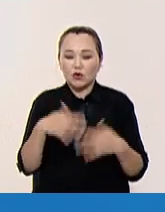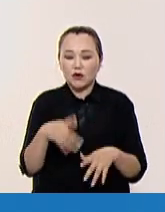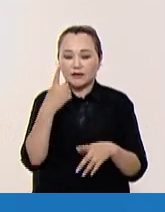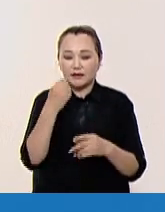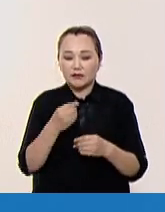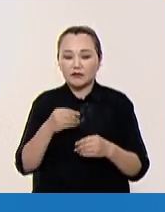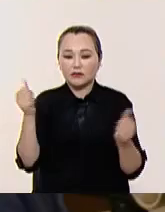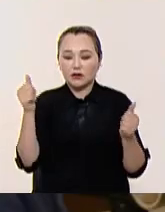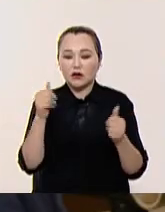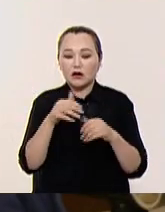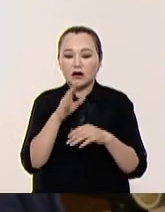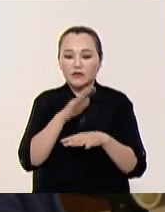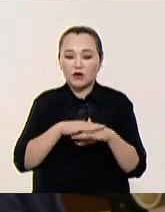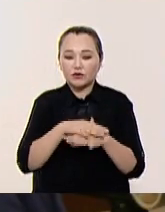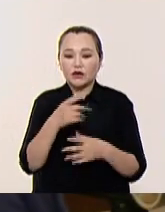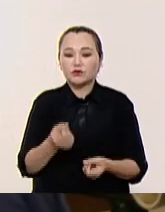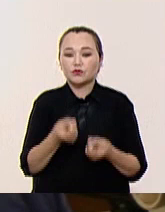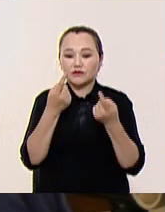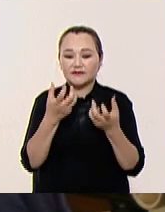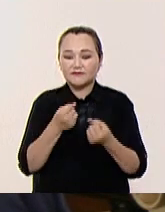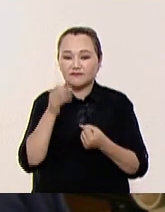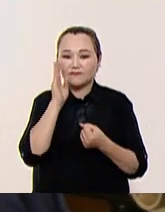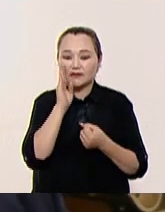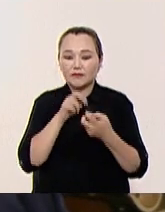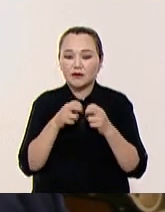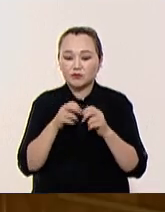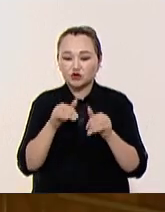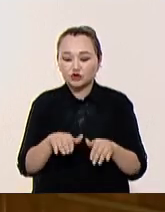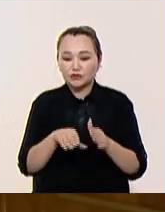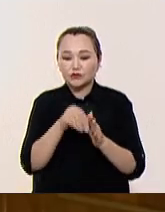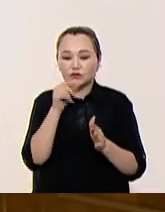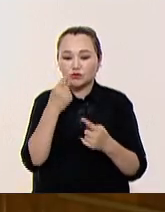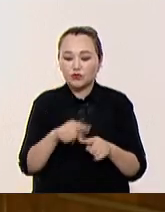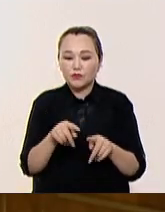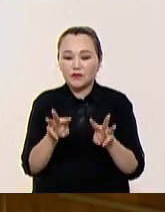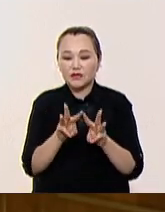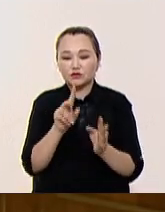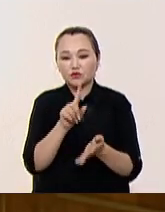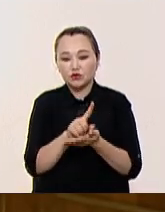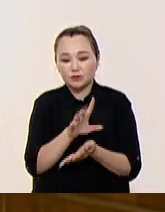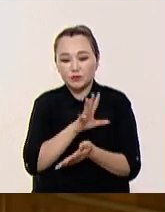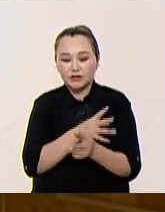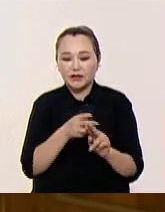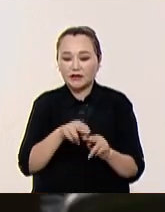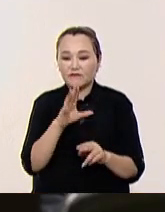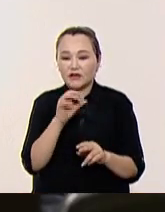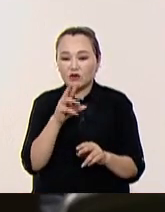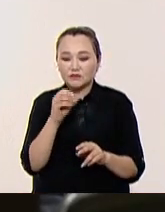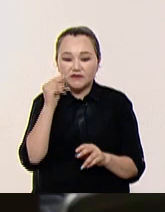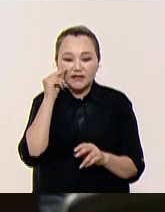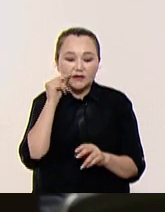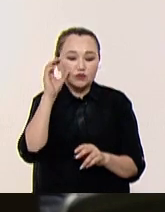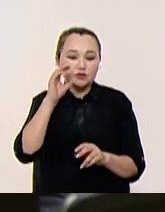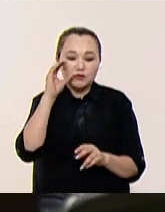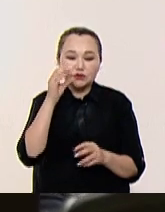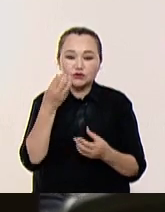қалады. Депутаттың сөзінше су мәселесін шешетін бөлек министрлік болу керек. Бұндай ведомство Қытай,